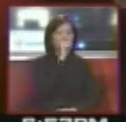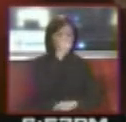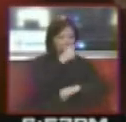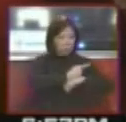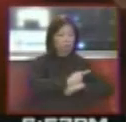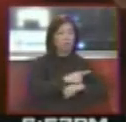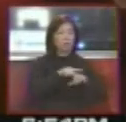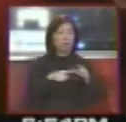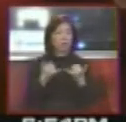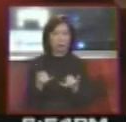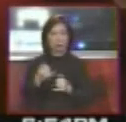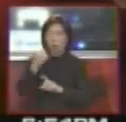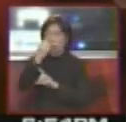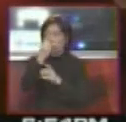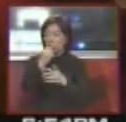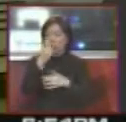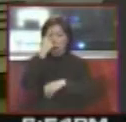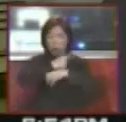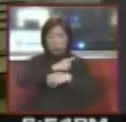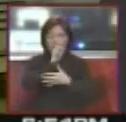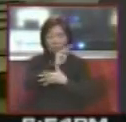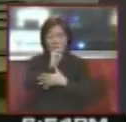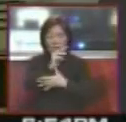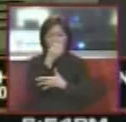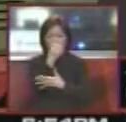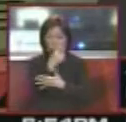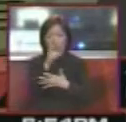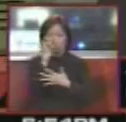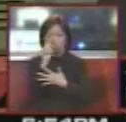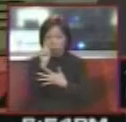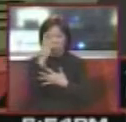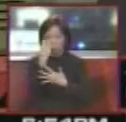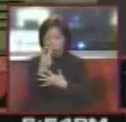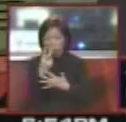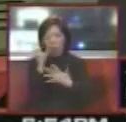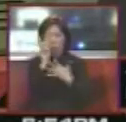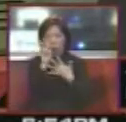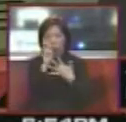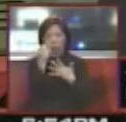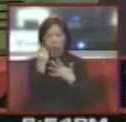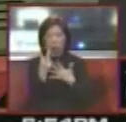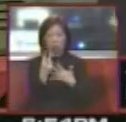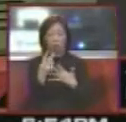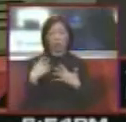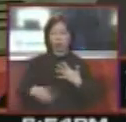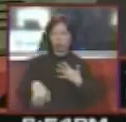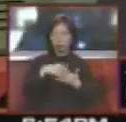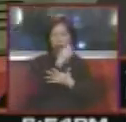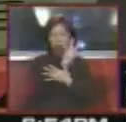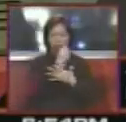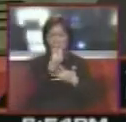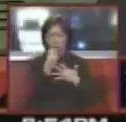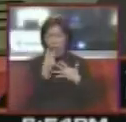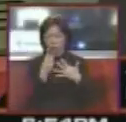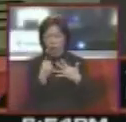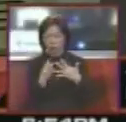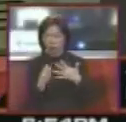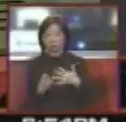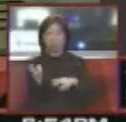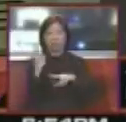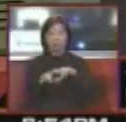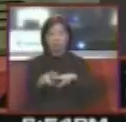Ngayon, 12 na raw. Hindi natin maalis yung katotohanan na tumataas yung kaso.